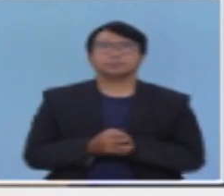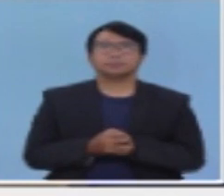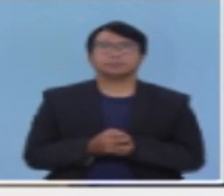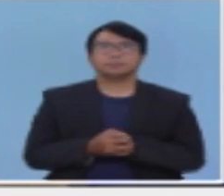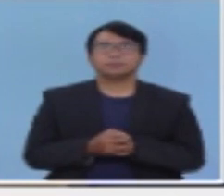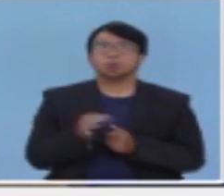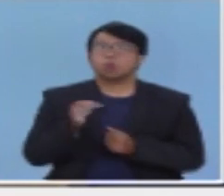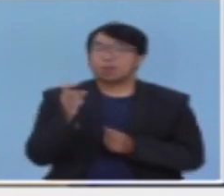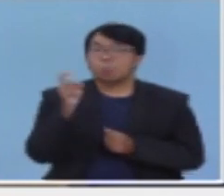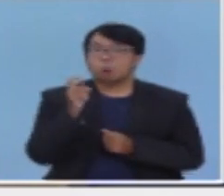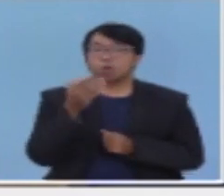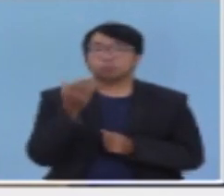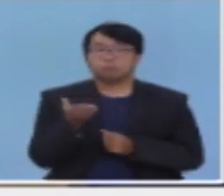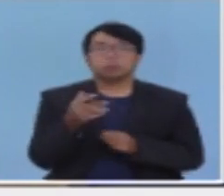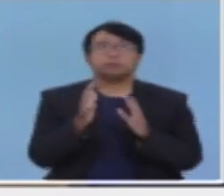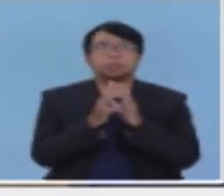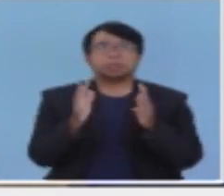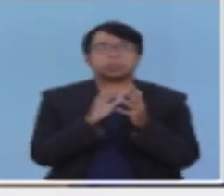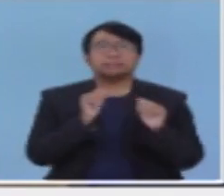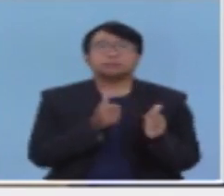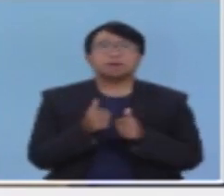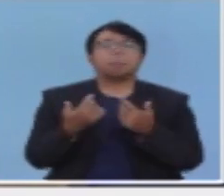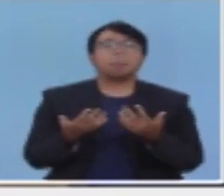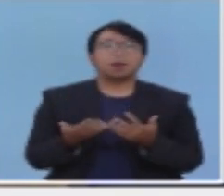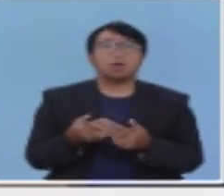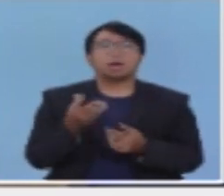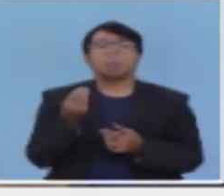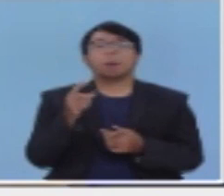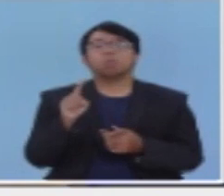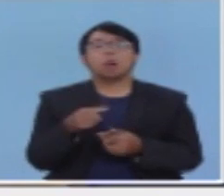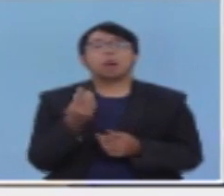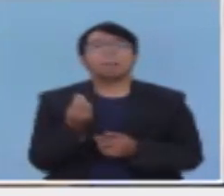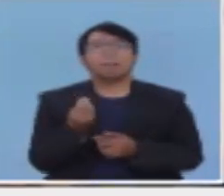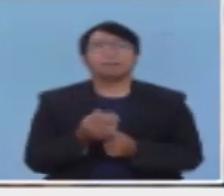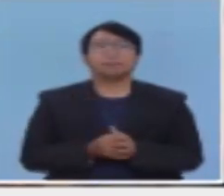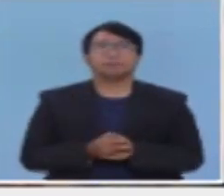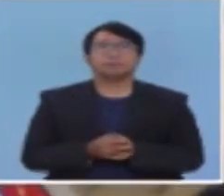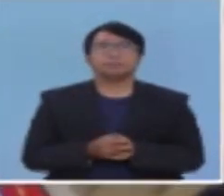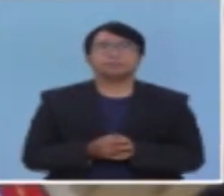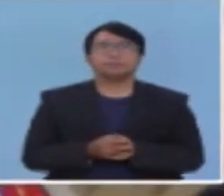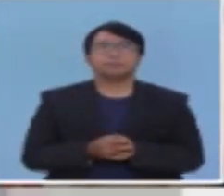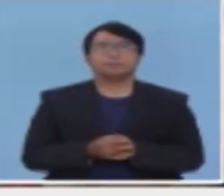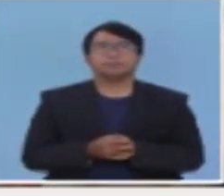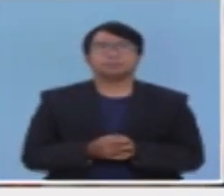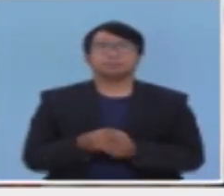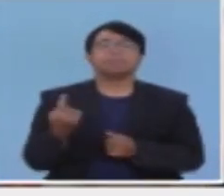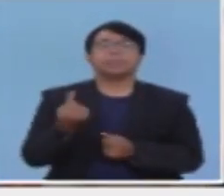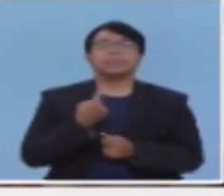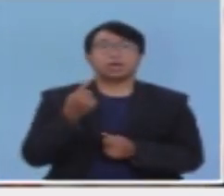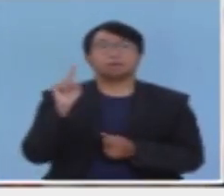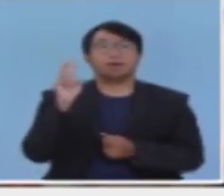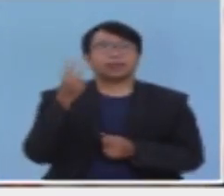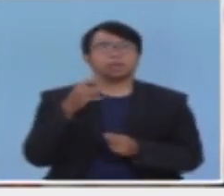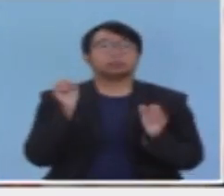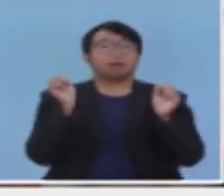kapan resminya ini akan diberlakukan untuk wilayah Bogor sendiri? Ya, sesuai dengan kesepakatan kita semua ya, kemarin